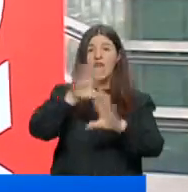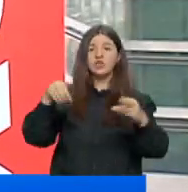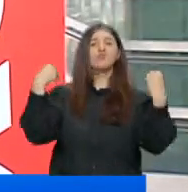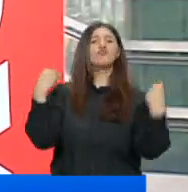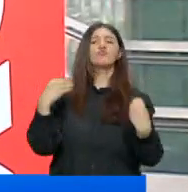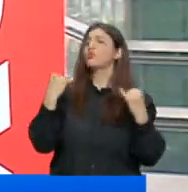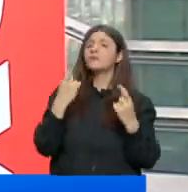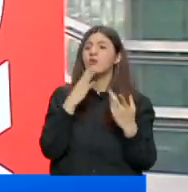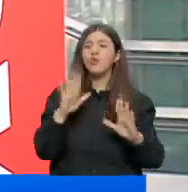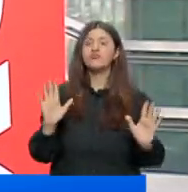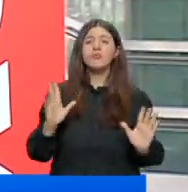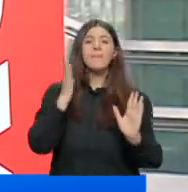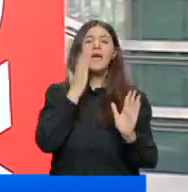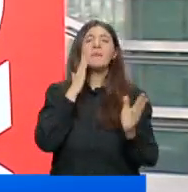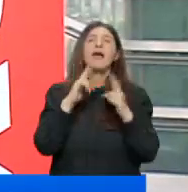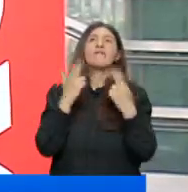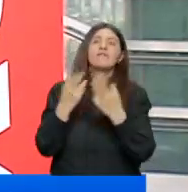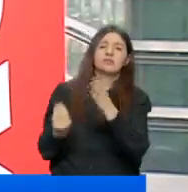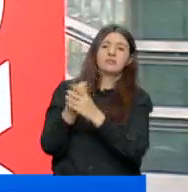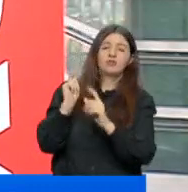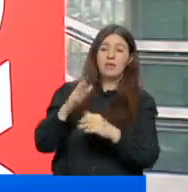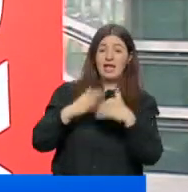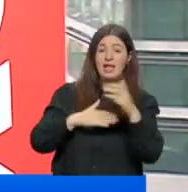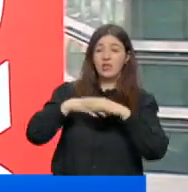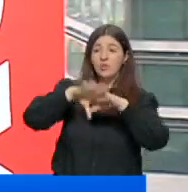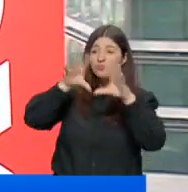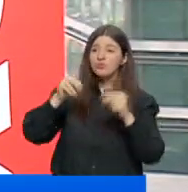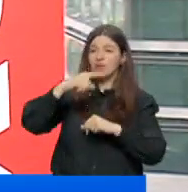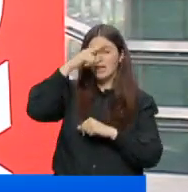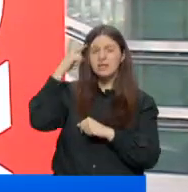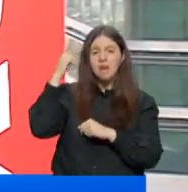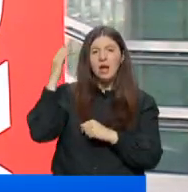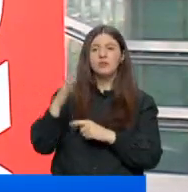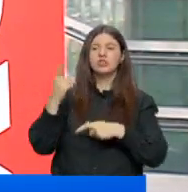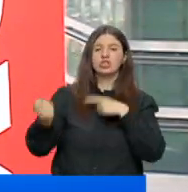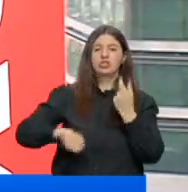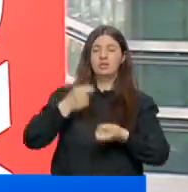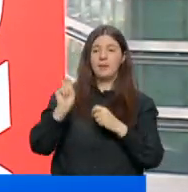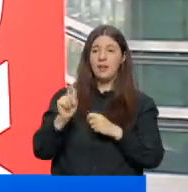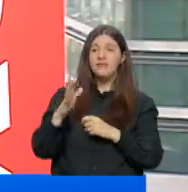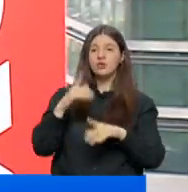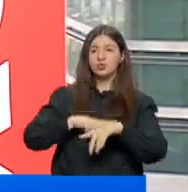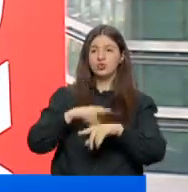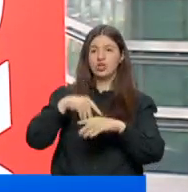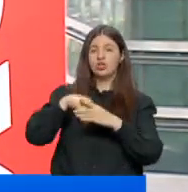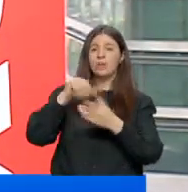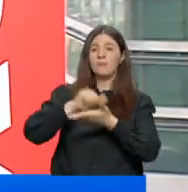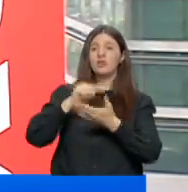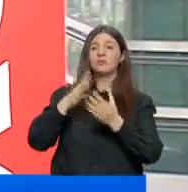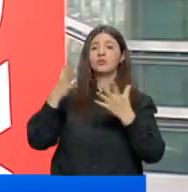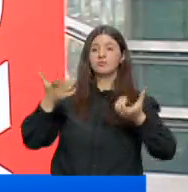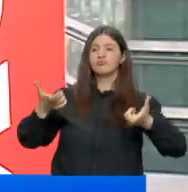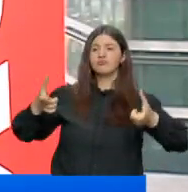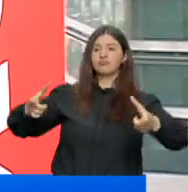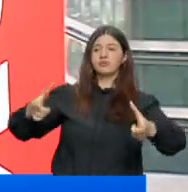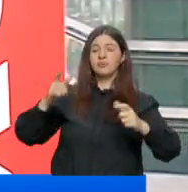çok güzel. Kötü bir şey yok. Ya bir pembe dünya yaratmaya çalışıyorlar. Ellerindeki bütün olanakları harekete geçirerek ve süreç içerisinde de medyada büyük bir abluka